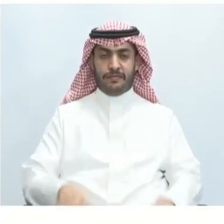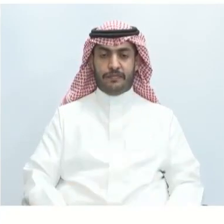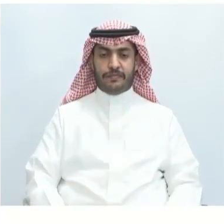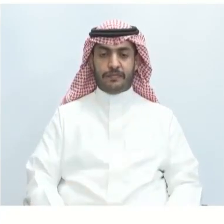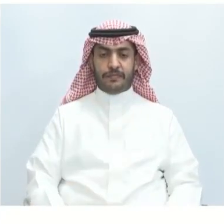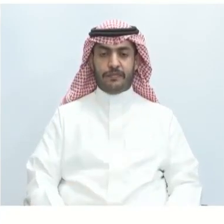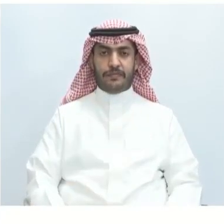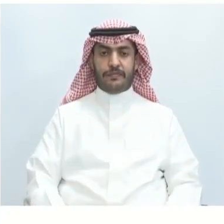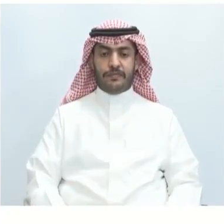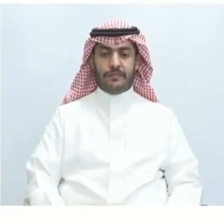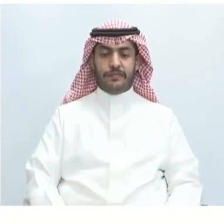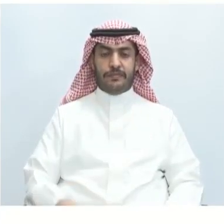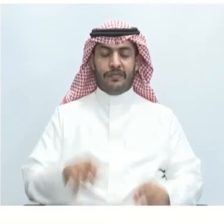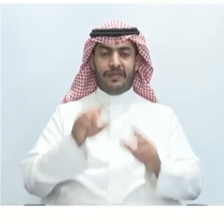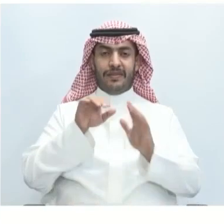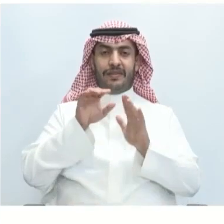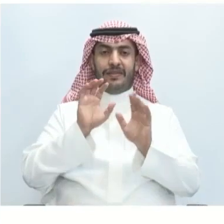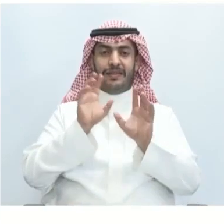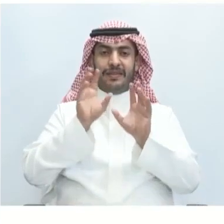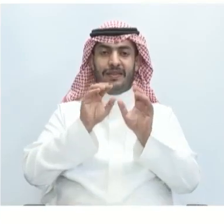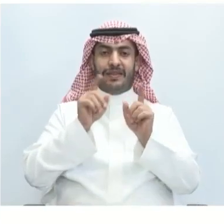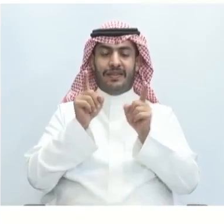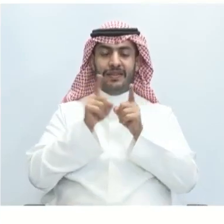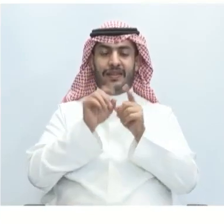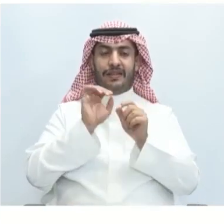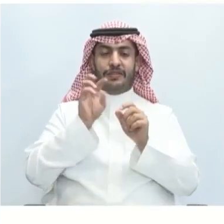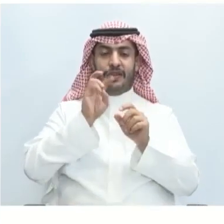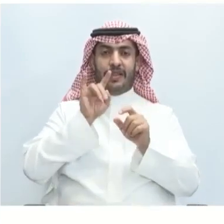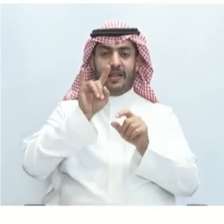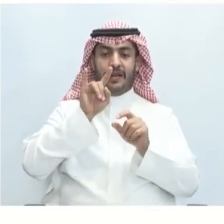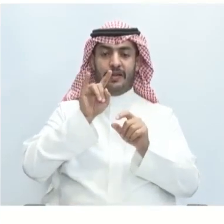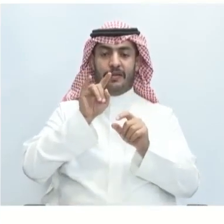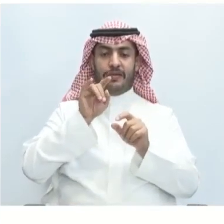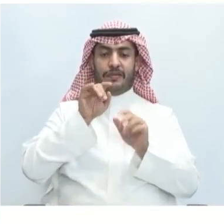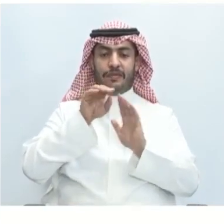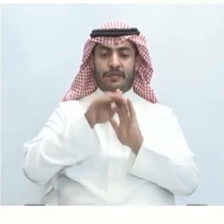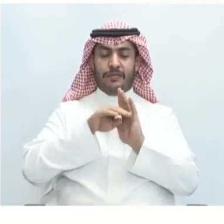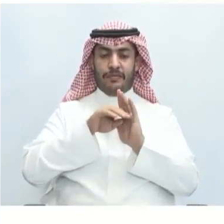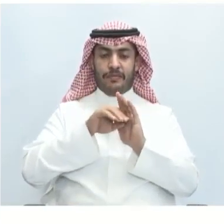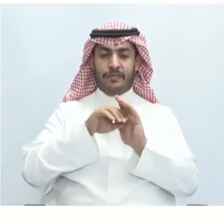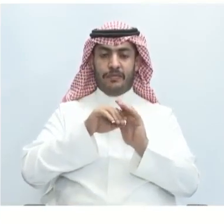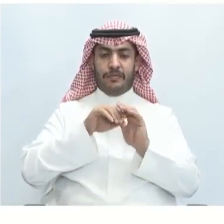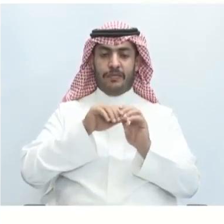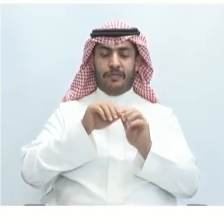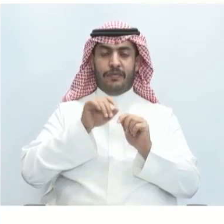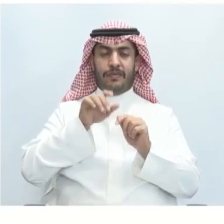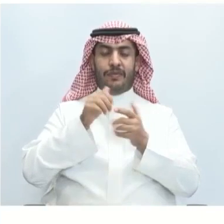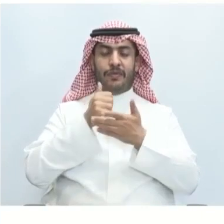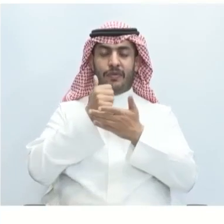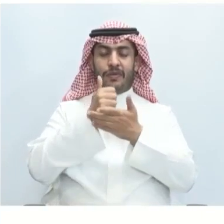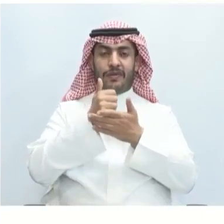البيانات اذا ناخذ نبذه عن شركه الطيران الباك جراوند عن هذه الشركه هي